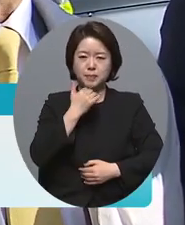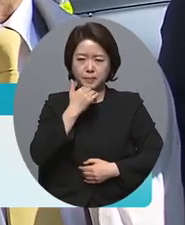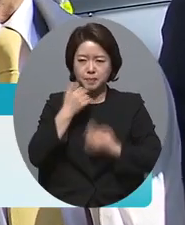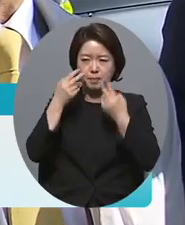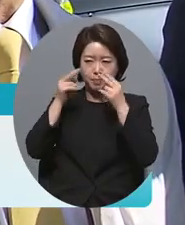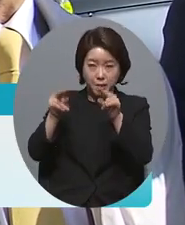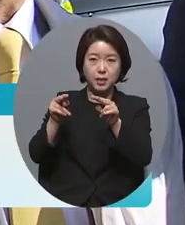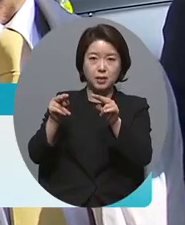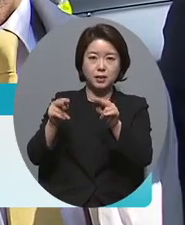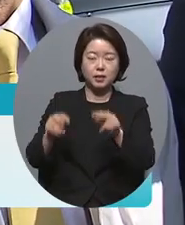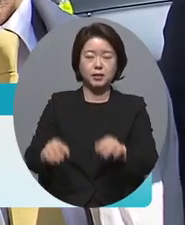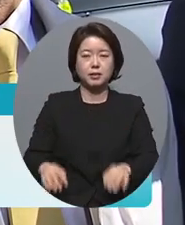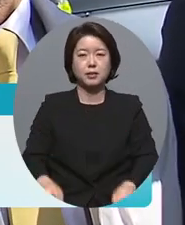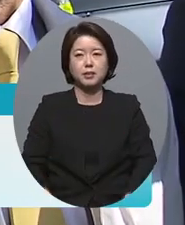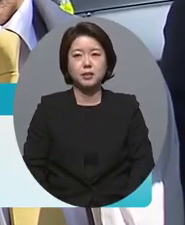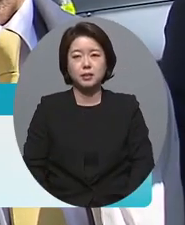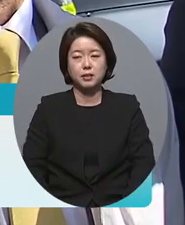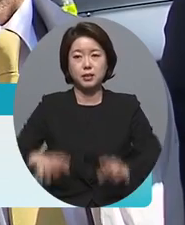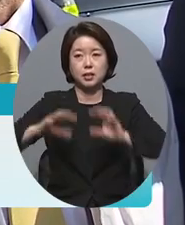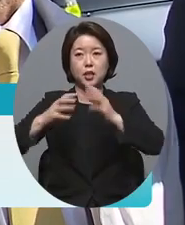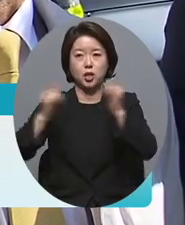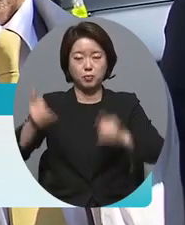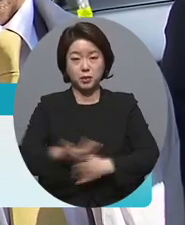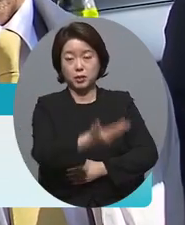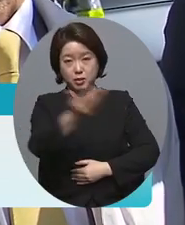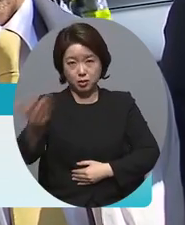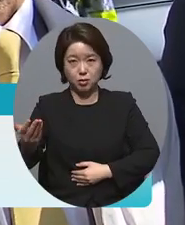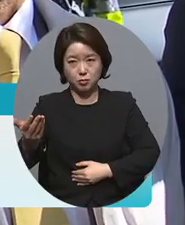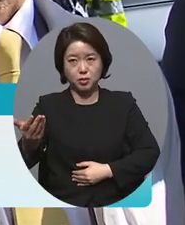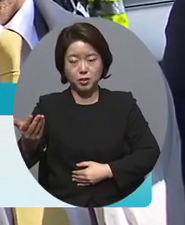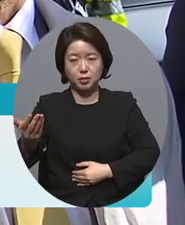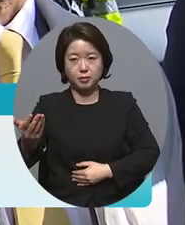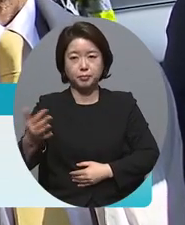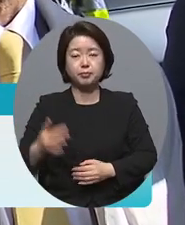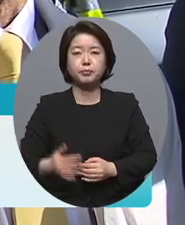지켜보겠습니다. 국민 여러분께서